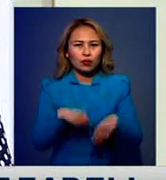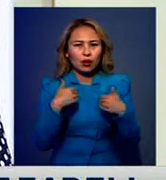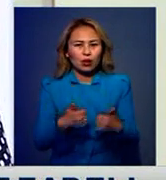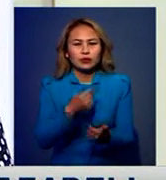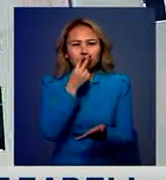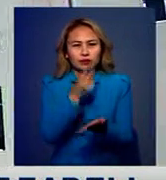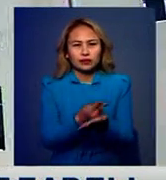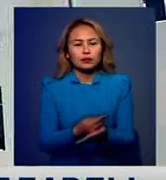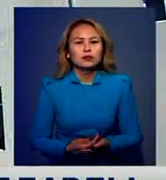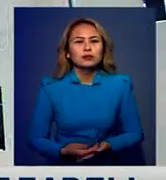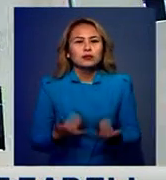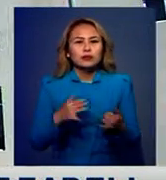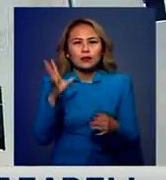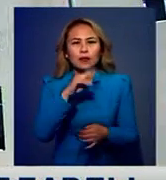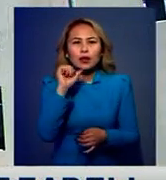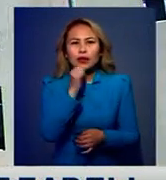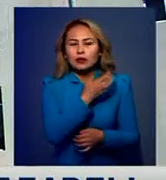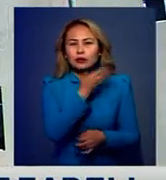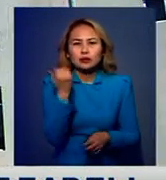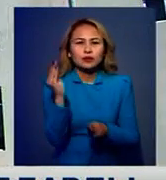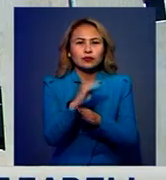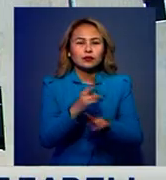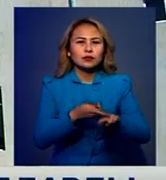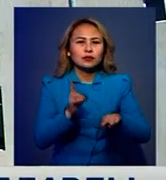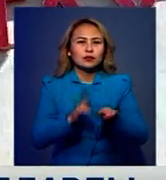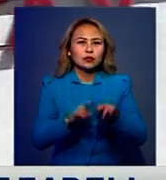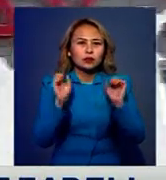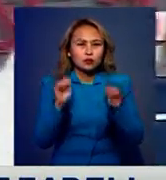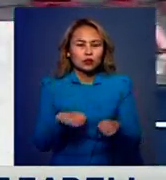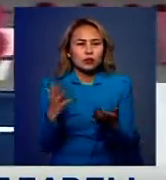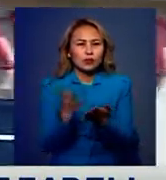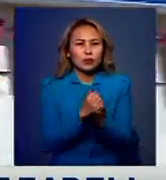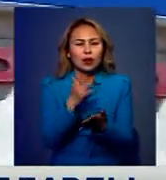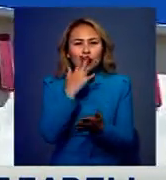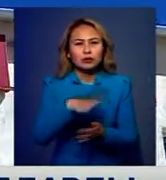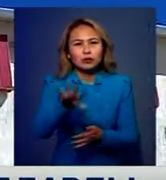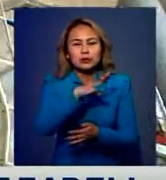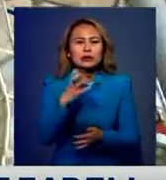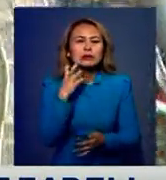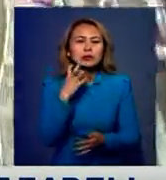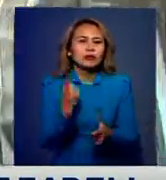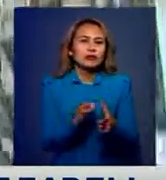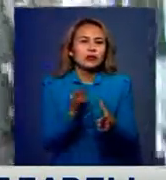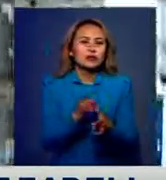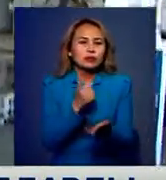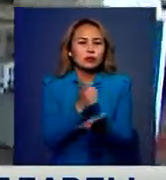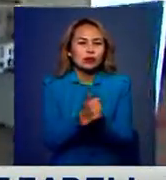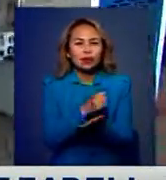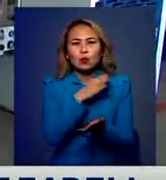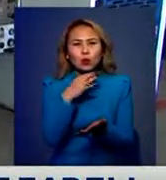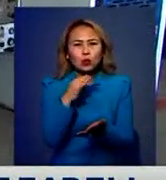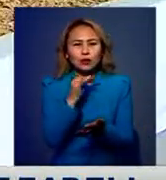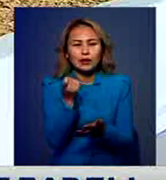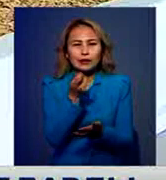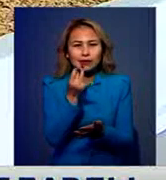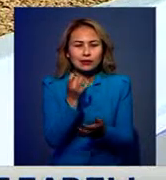қарап емдеп атыр. Ерінбе еңбек еткен адам ғана еліне пайдасын тегізеді. Сыр елінде шаруатынын ширатып жатқан жандар көп. Әсіресе